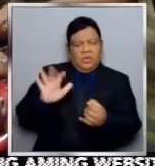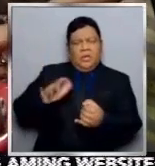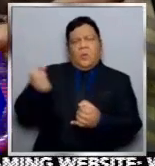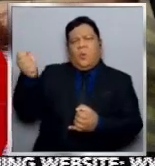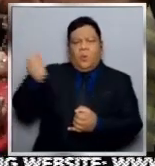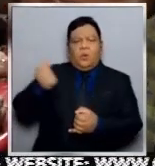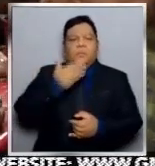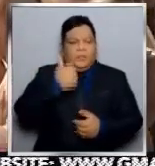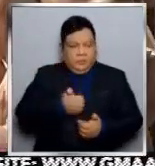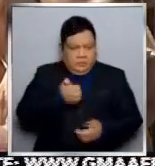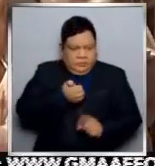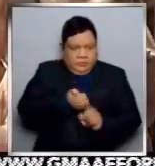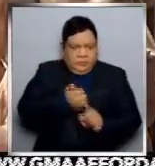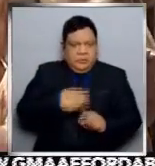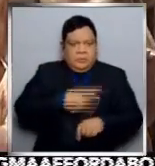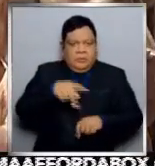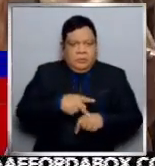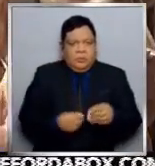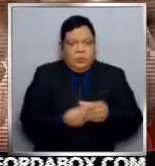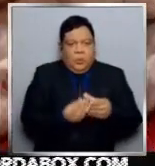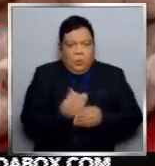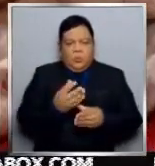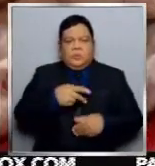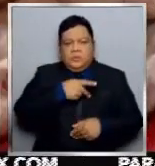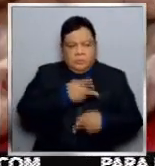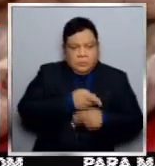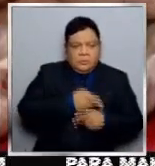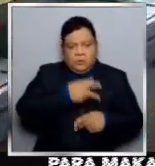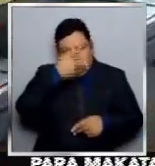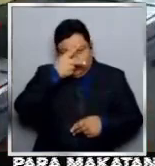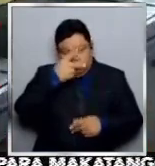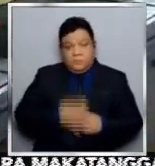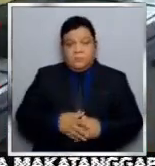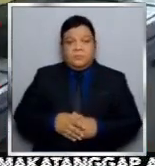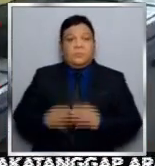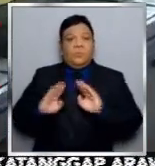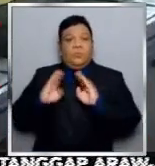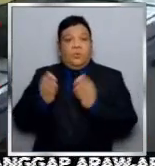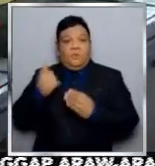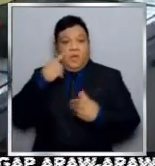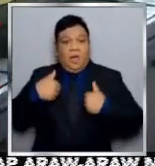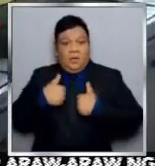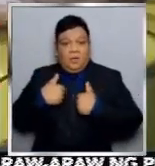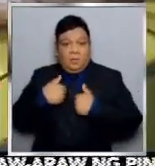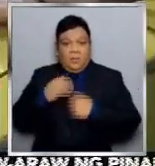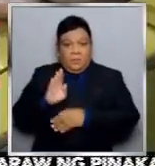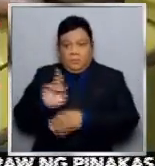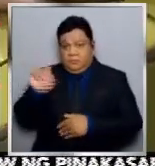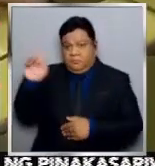ng Bureau of Animal Industry na kulang ang supply ng manok. Wala po tayong shortage. Ang supply outlook po natin sa